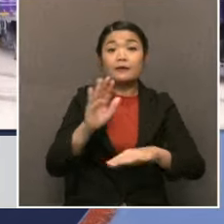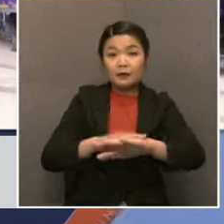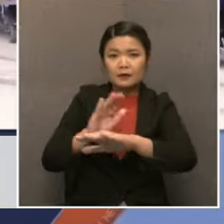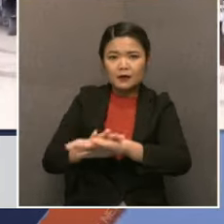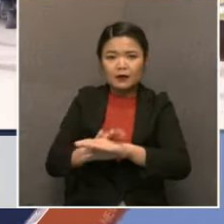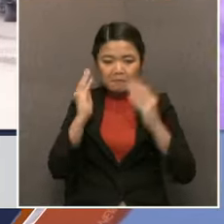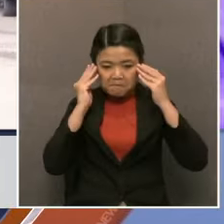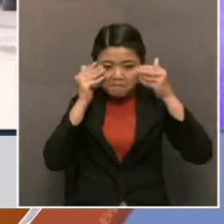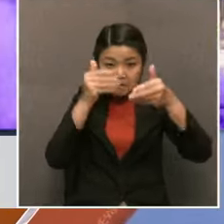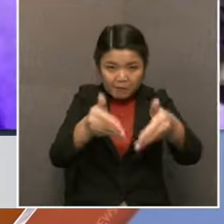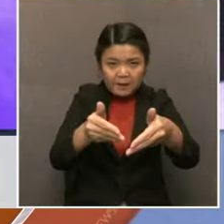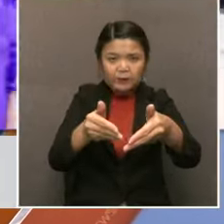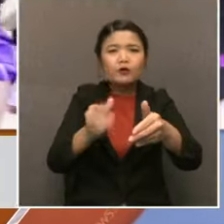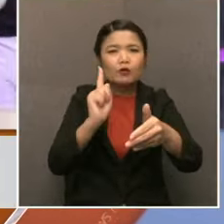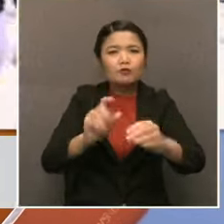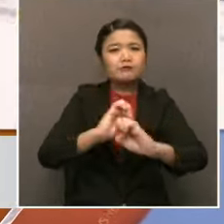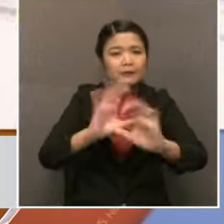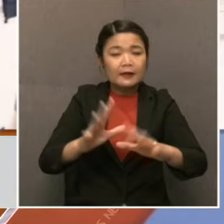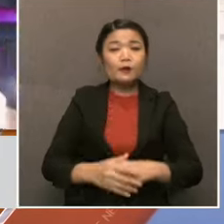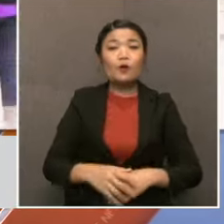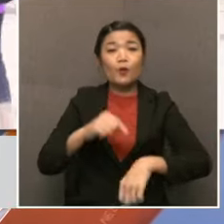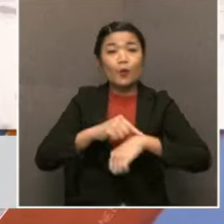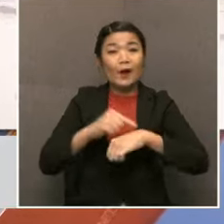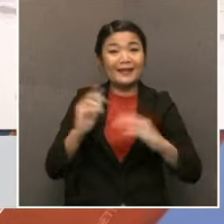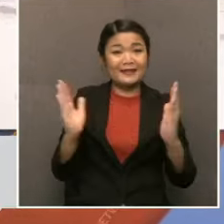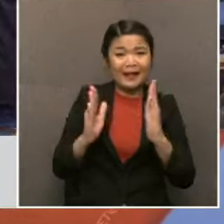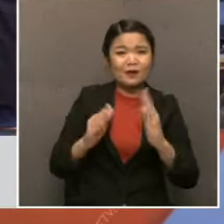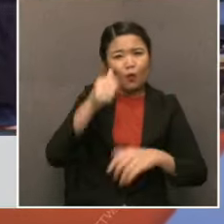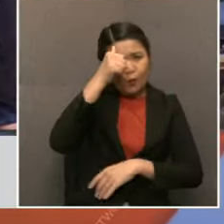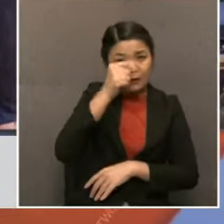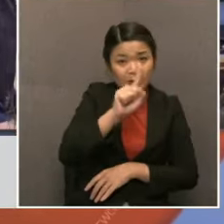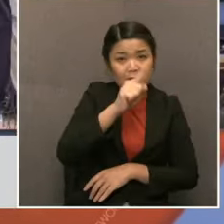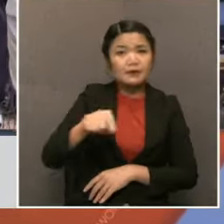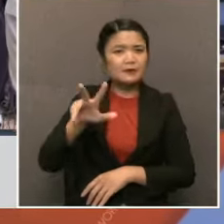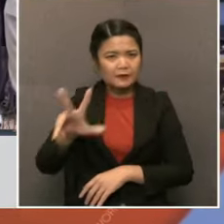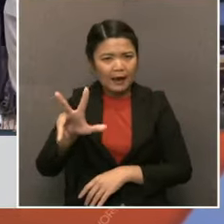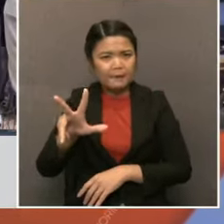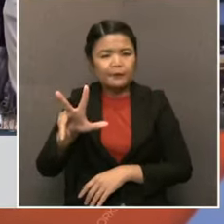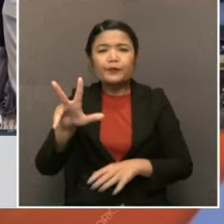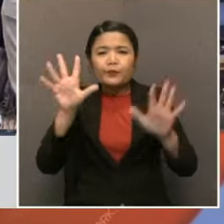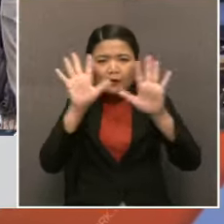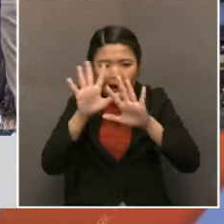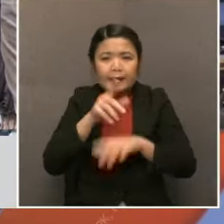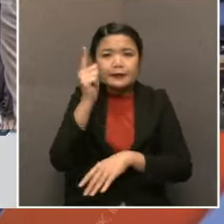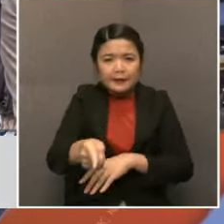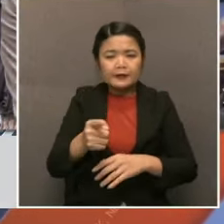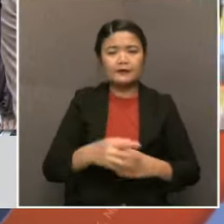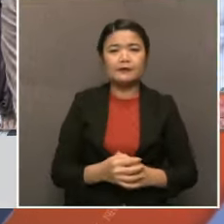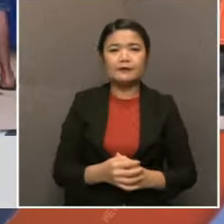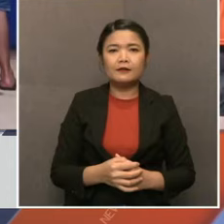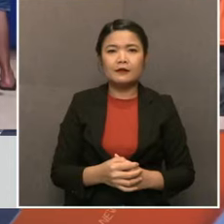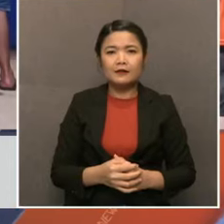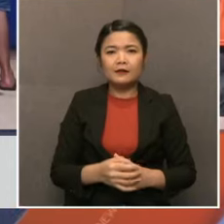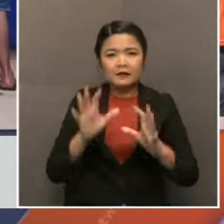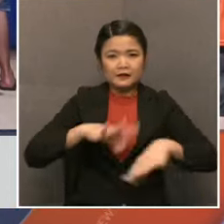จริๆ optionalมีความใล้เคีง enhance turnout จไสุเฮ้องใค